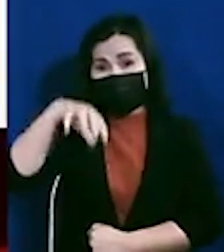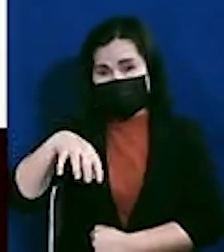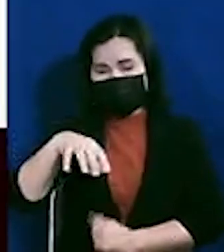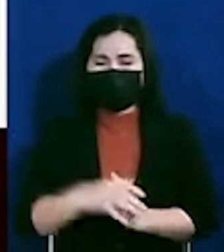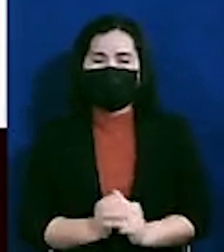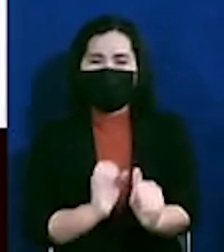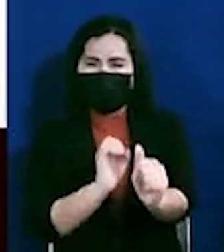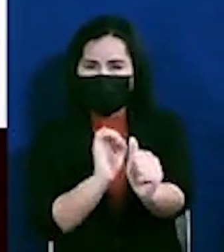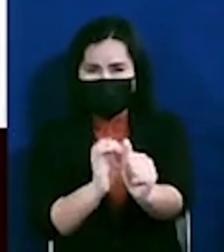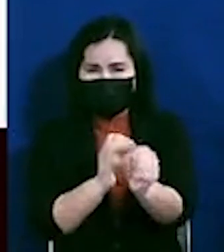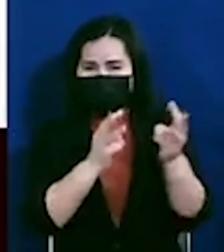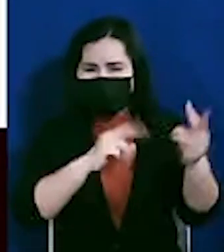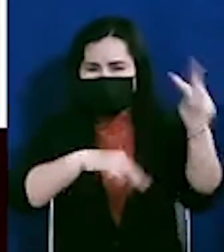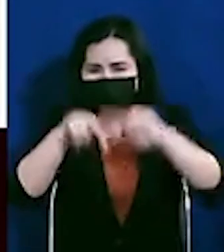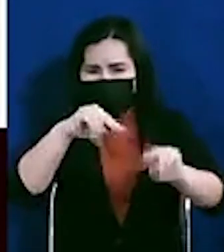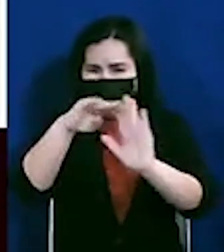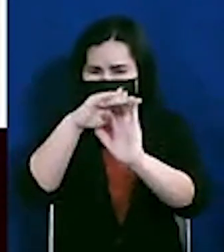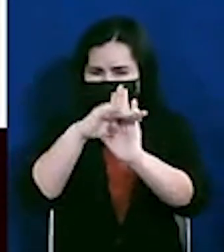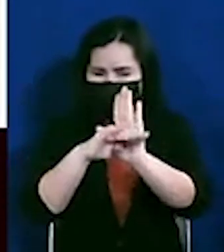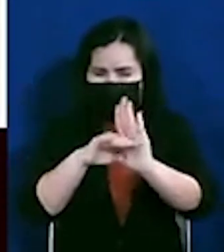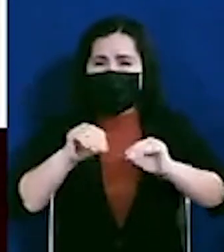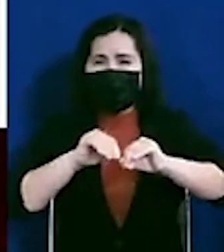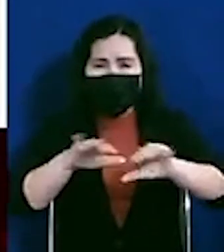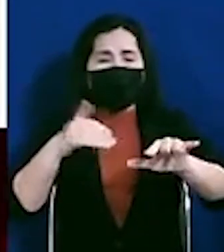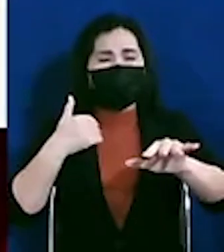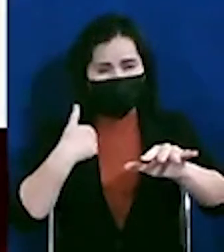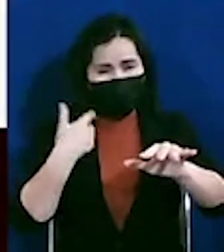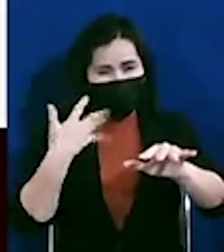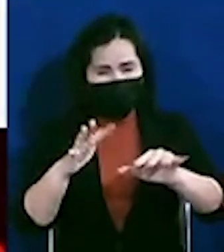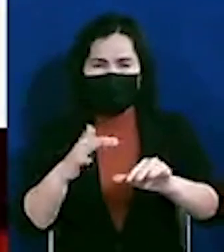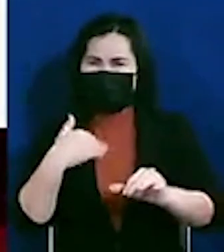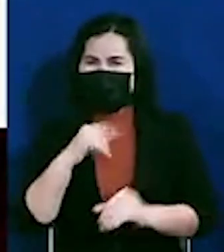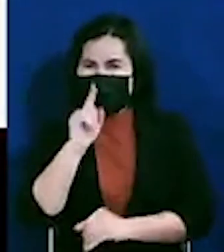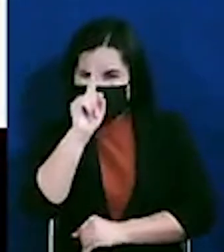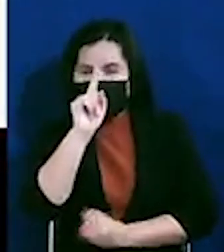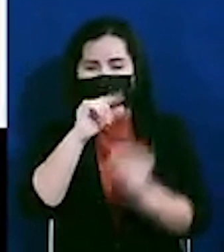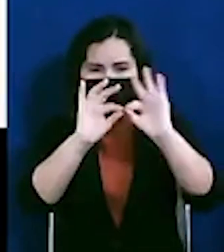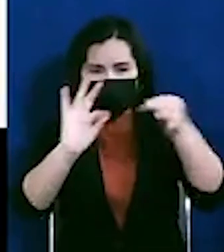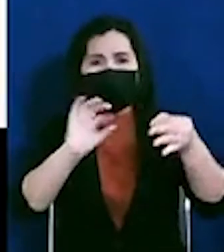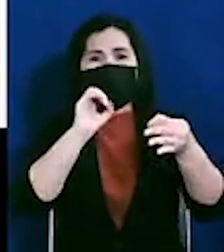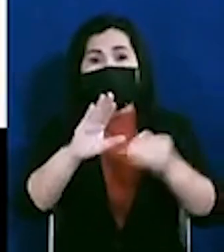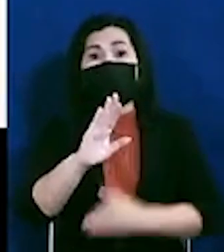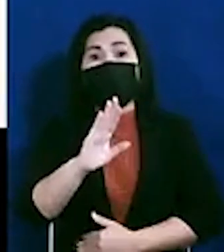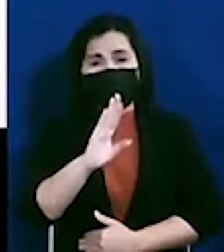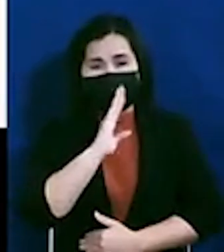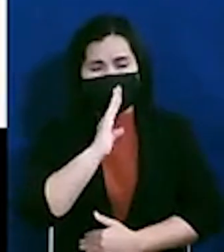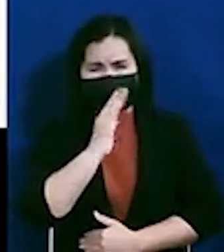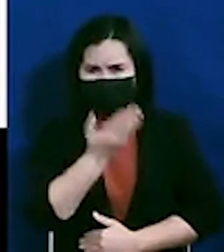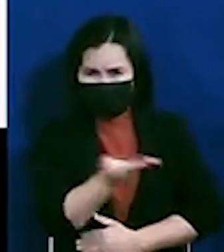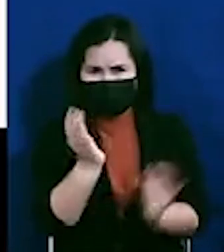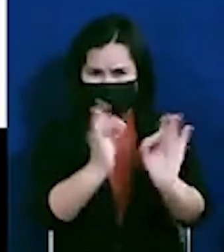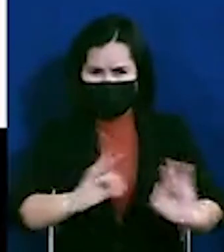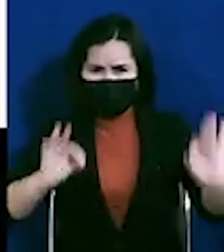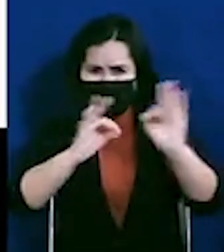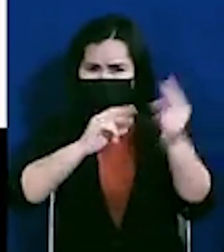คำแนะนำการตรวจไปแล้วซึ่งการแนะนำการตรวจเนี่ยเราพูดไว้ข้อหนึ่งก็คือว่าถ้ามีความจำเป็นที่จะต้อง